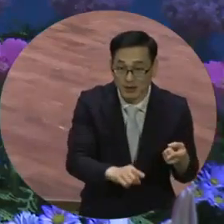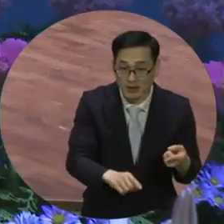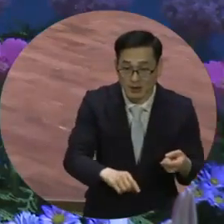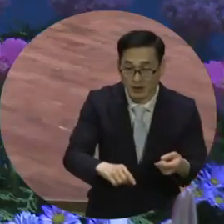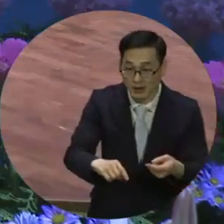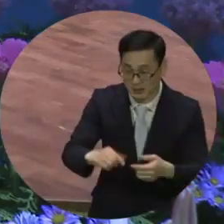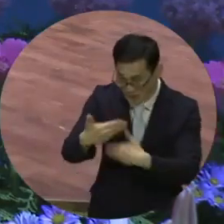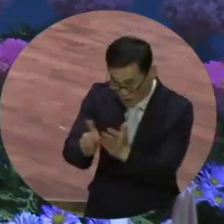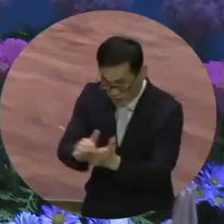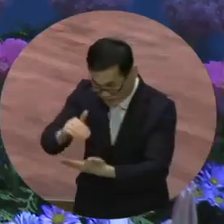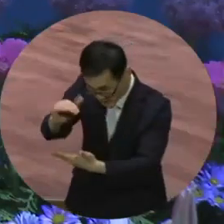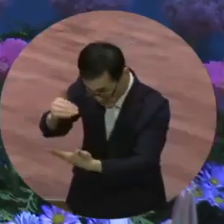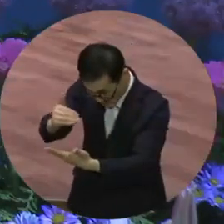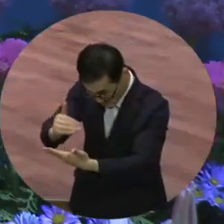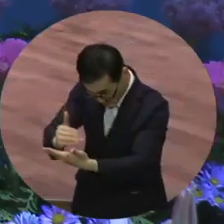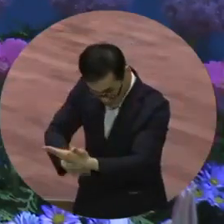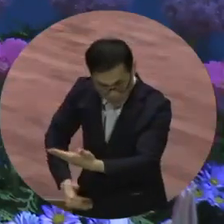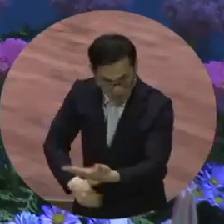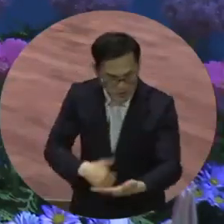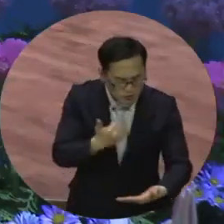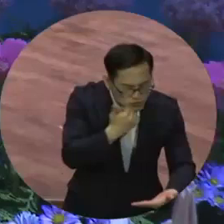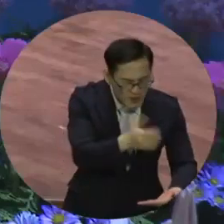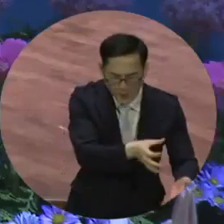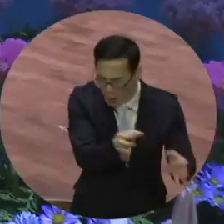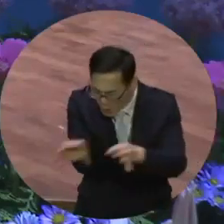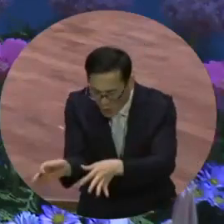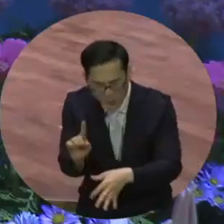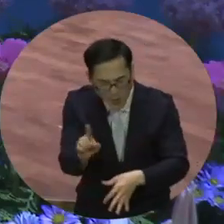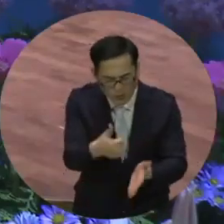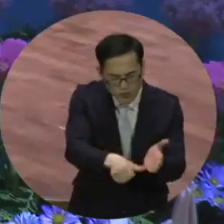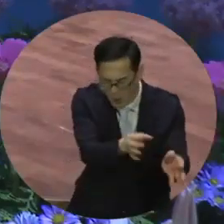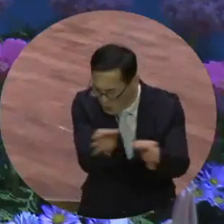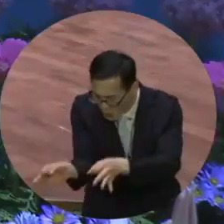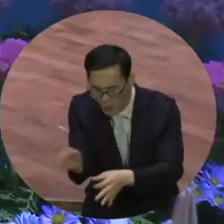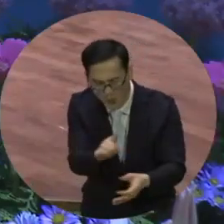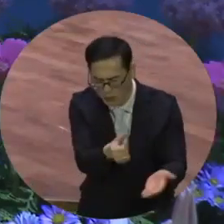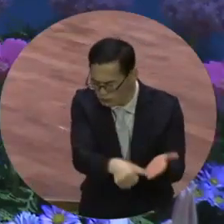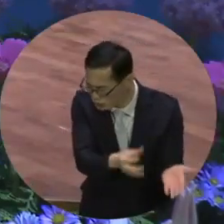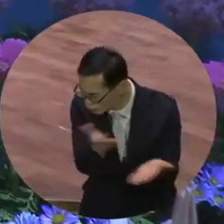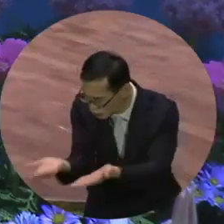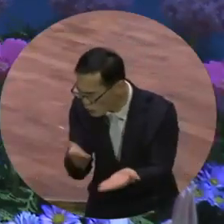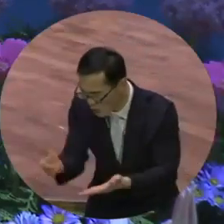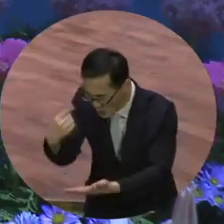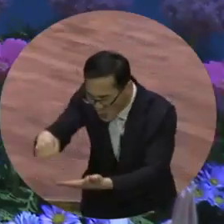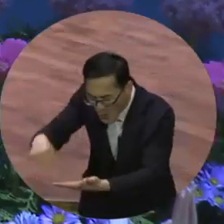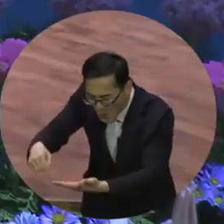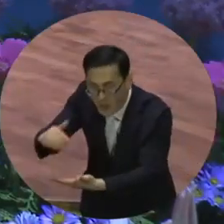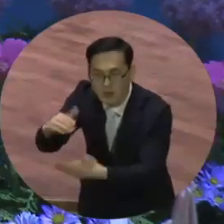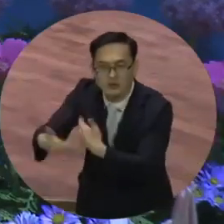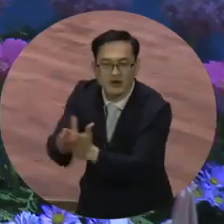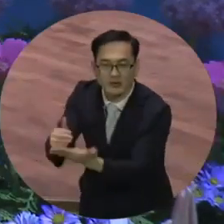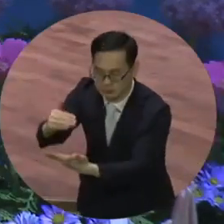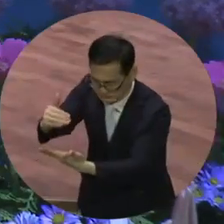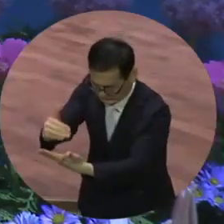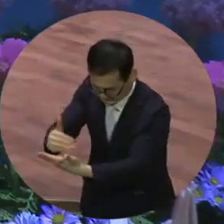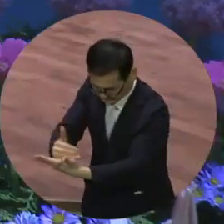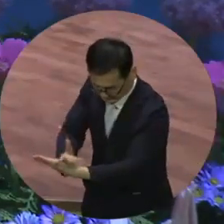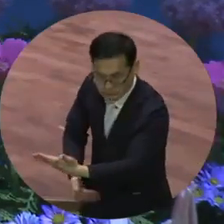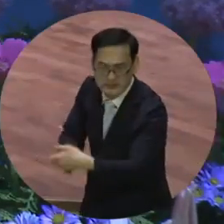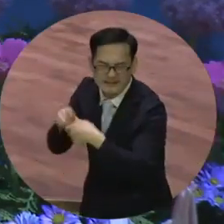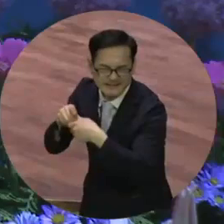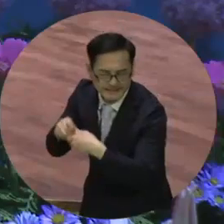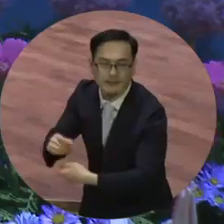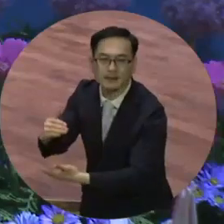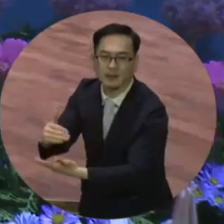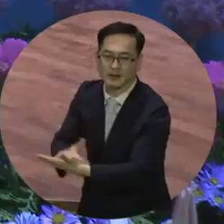부분에 세밀하게, 누가 알마, 뭐 들어가, 쫙 세밀하게 89절을